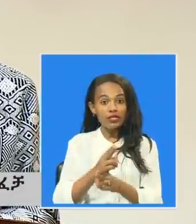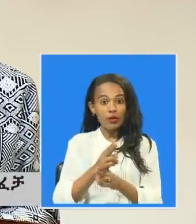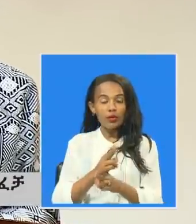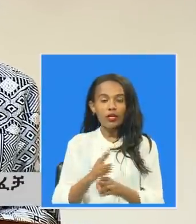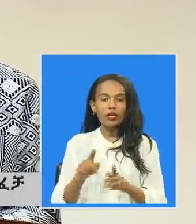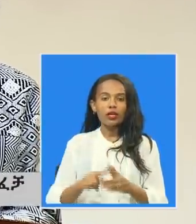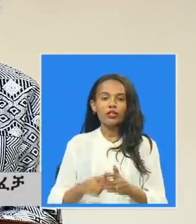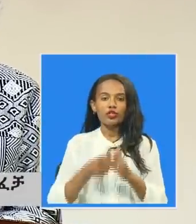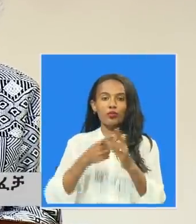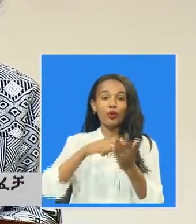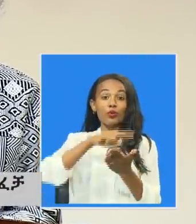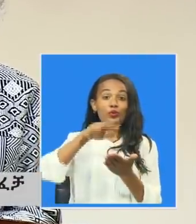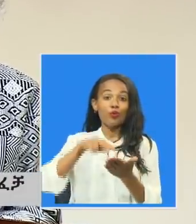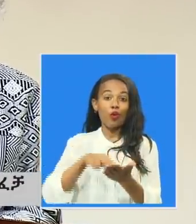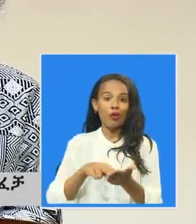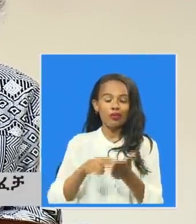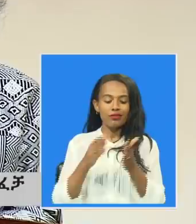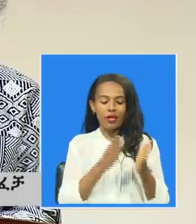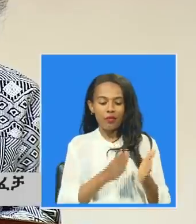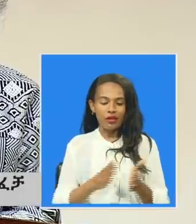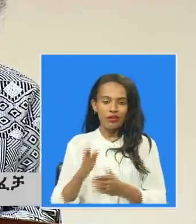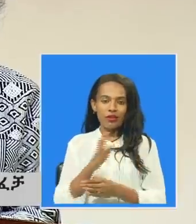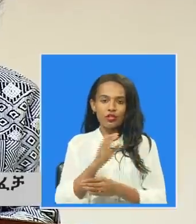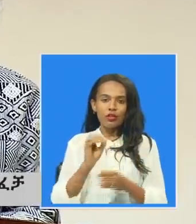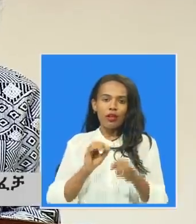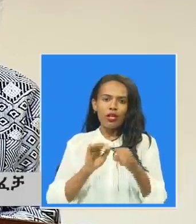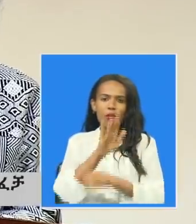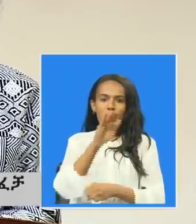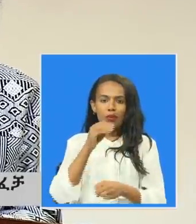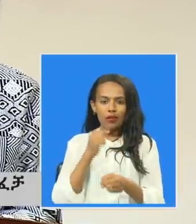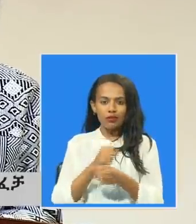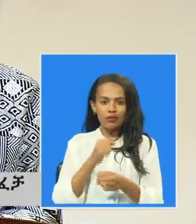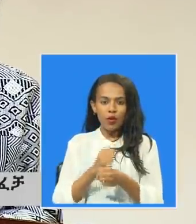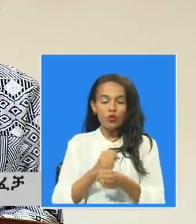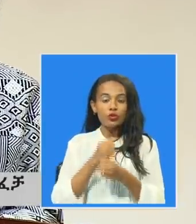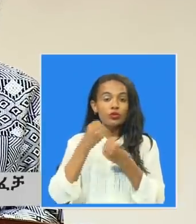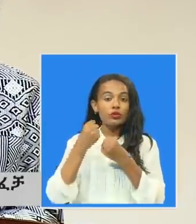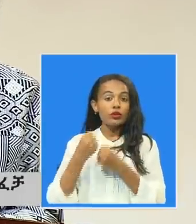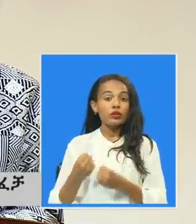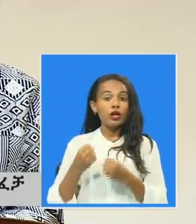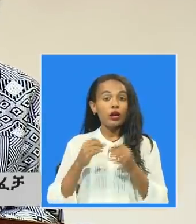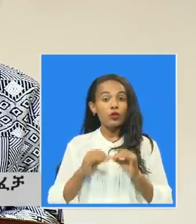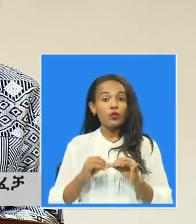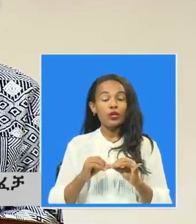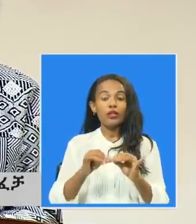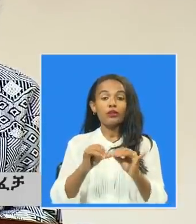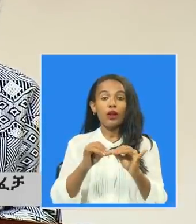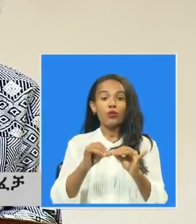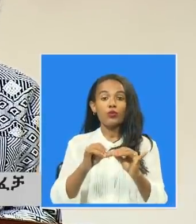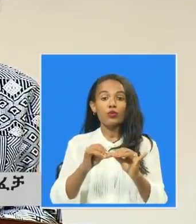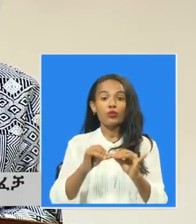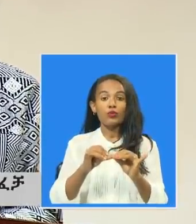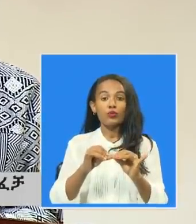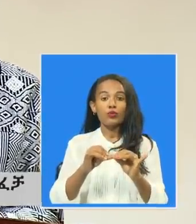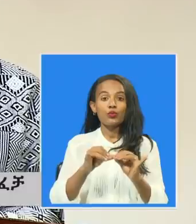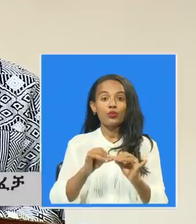የተጀመሩ ተቋማትን የማደራጀትና የማብቃት ስራዎች ተጠናክሮም ይቀጥላሉ።